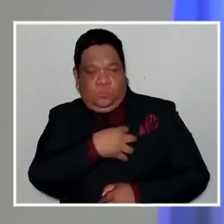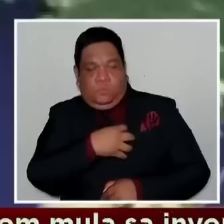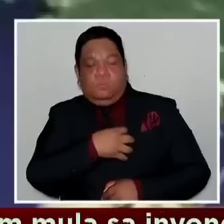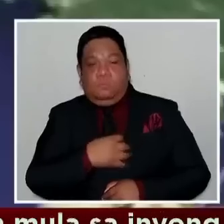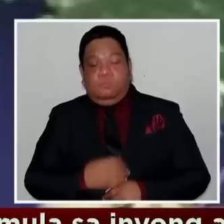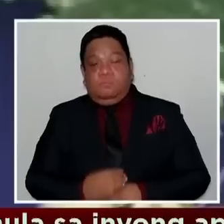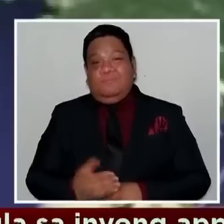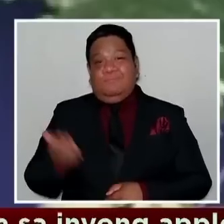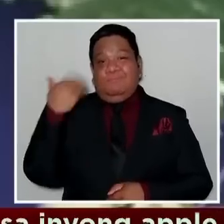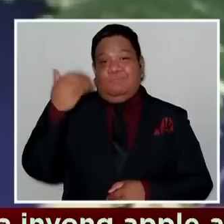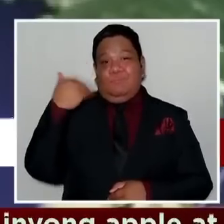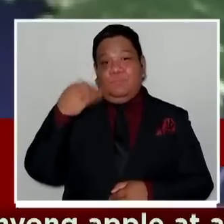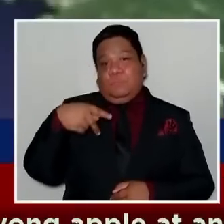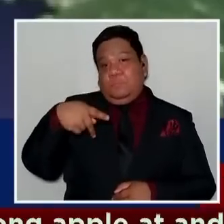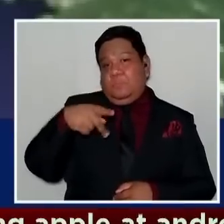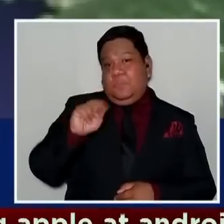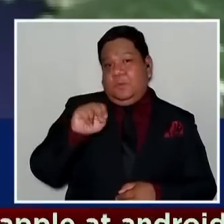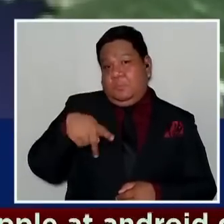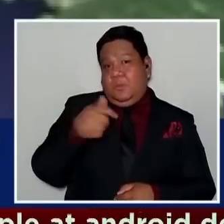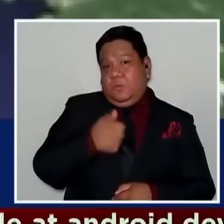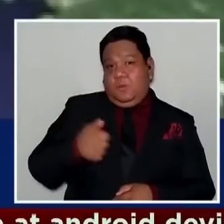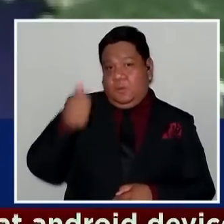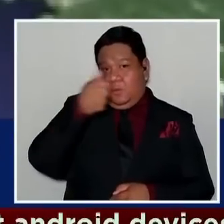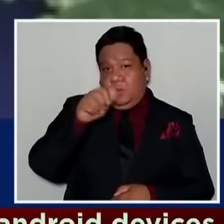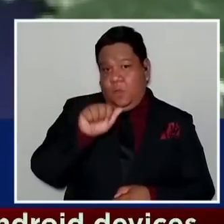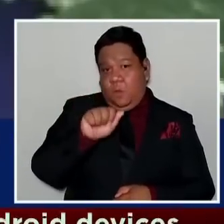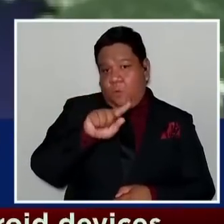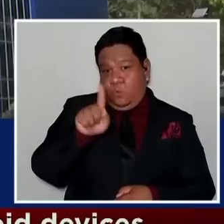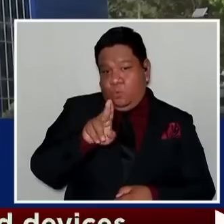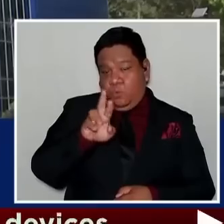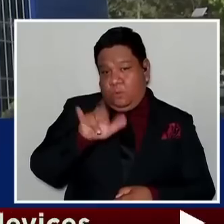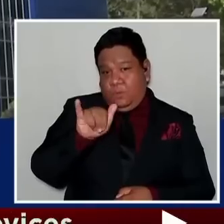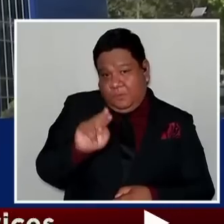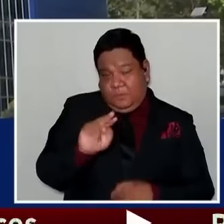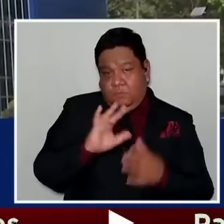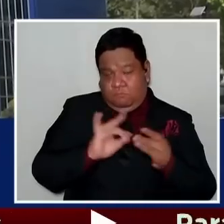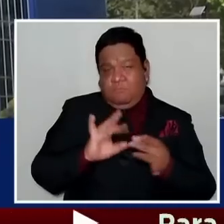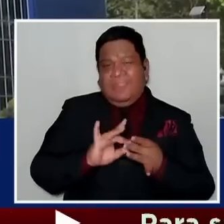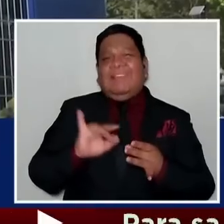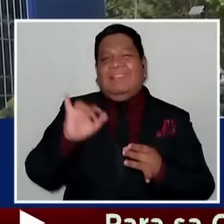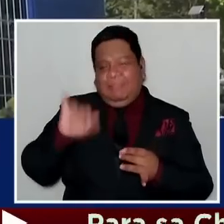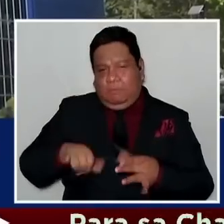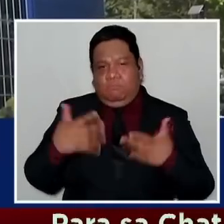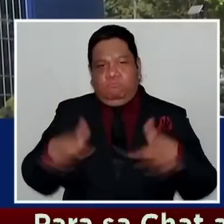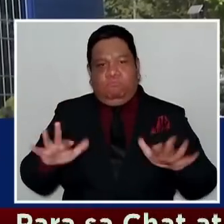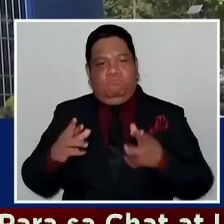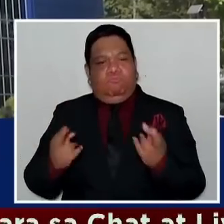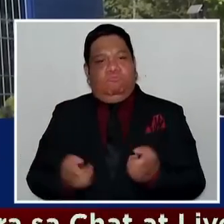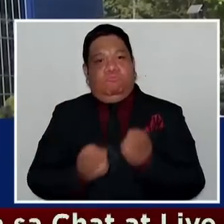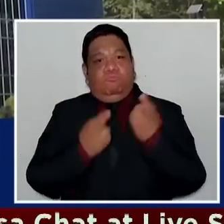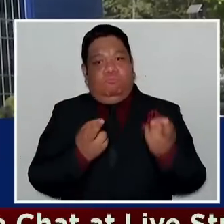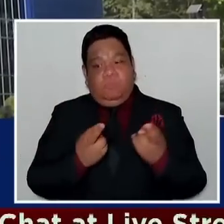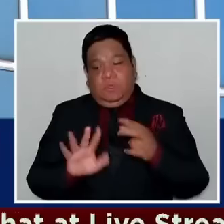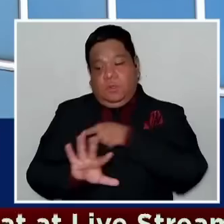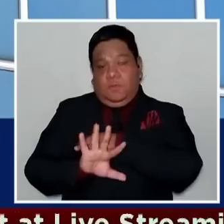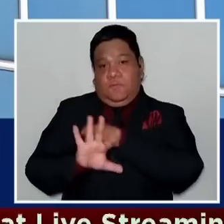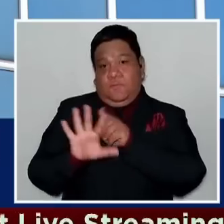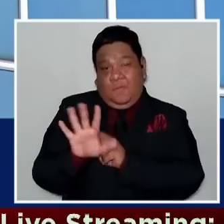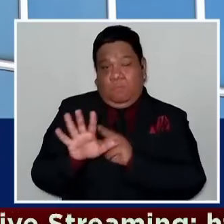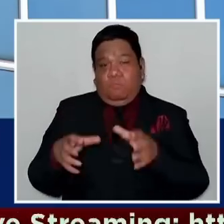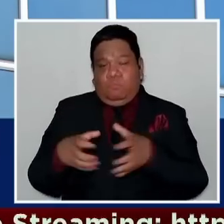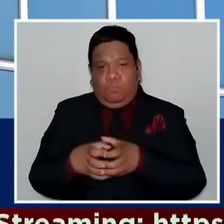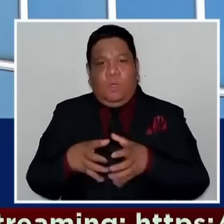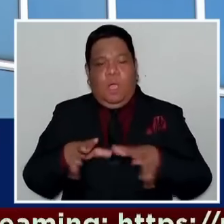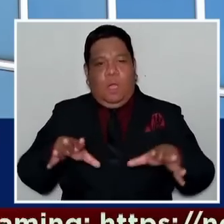PNP Chief General Rodolfo Azurin na inirekomenda na ng 5-man panel na tanggapin ang